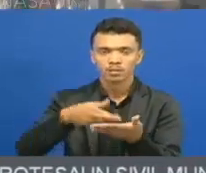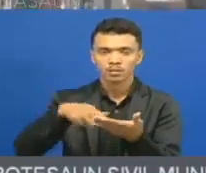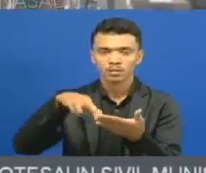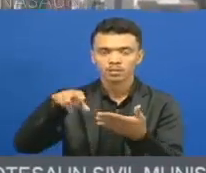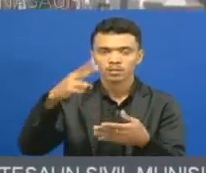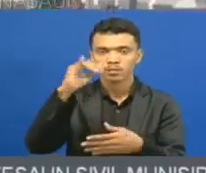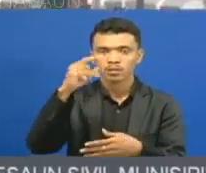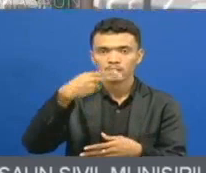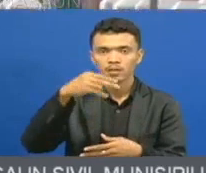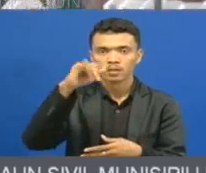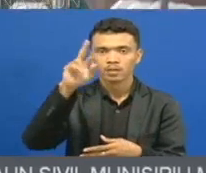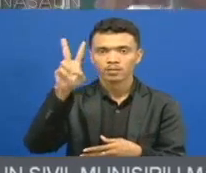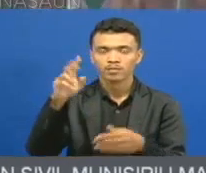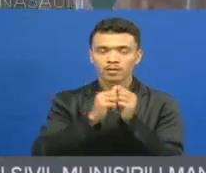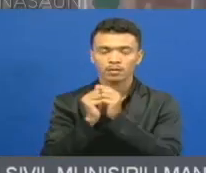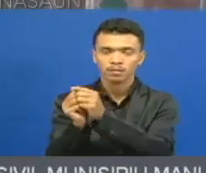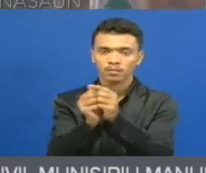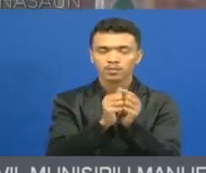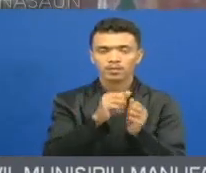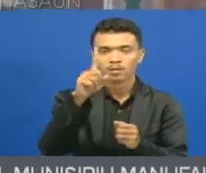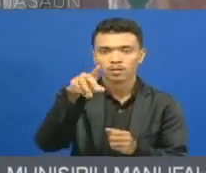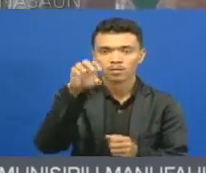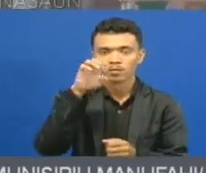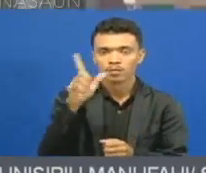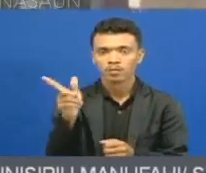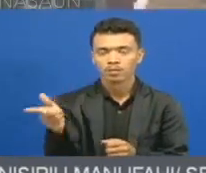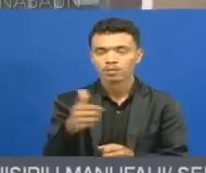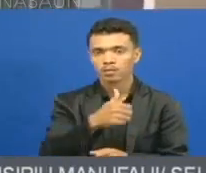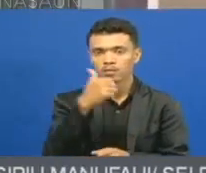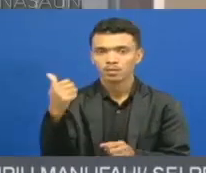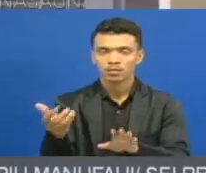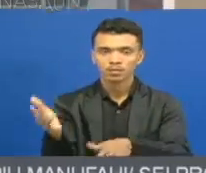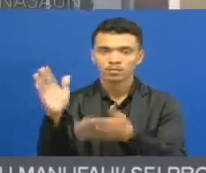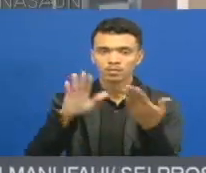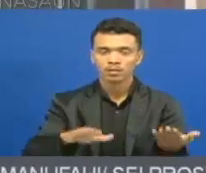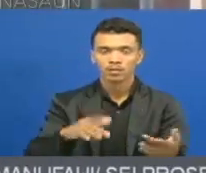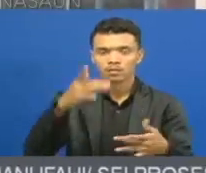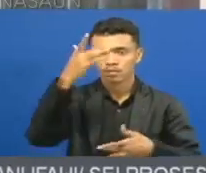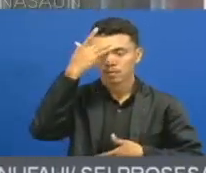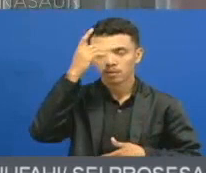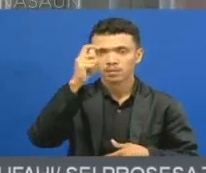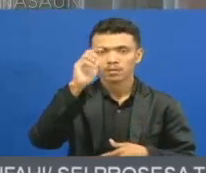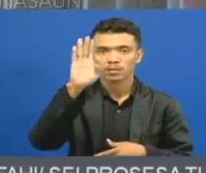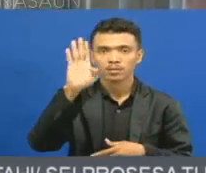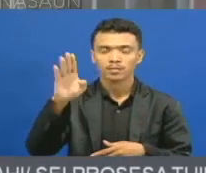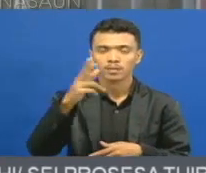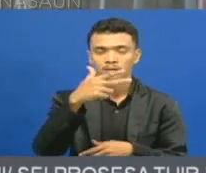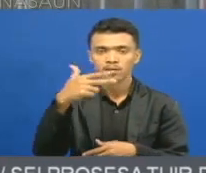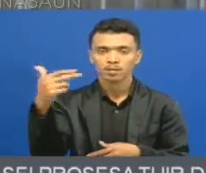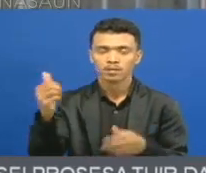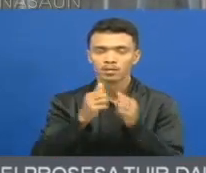HIV-Sida, hamutuk atus ida ruanulu, no balumate, enquanto paciente tuberculose, ia wini Indonesia,